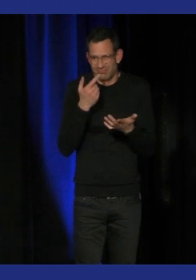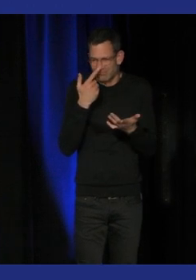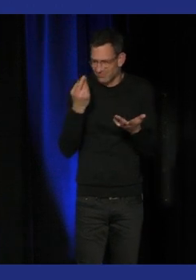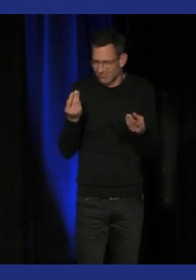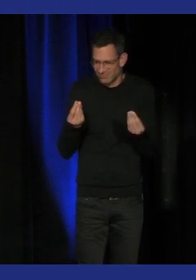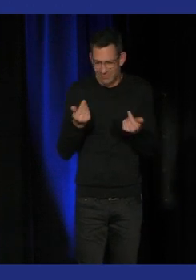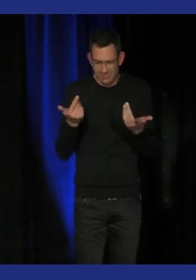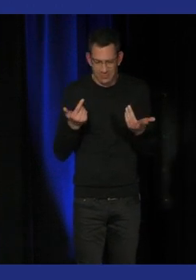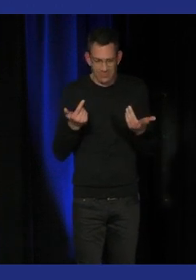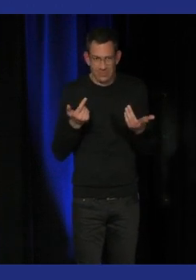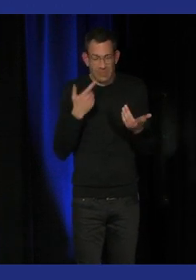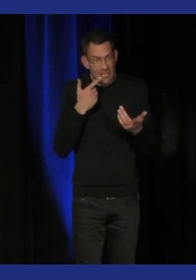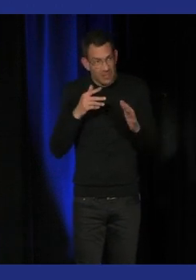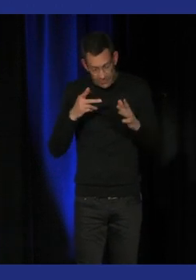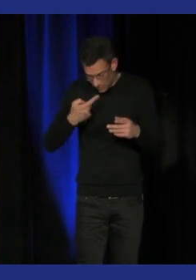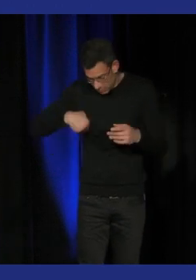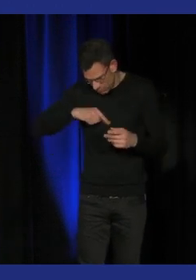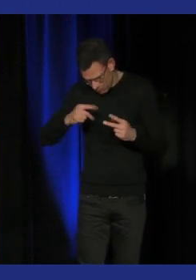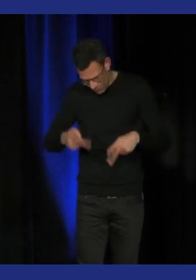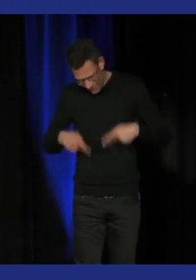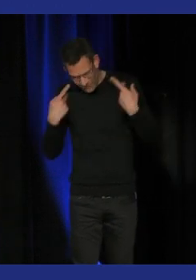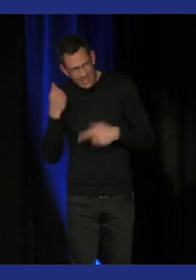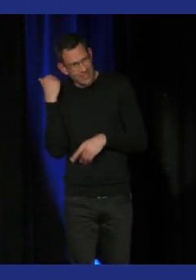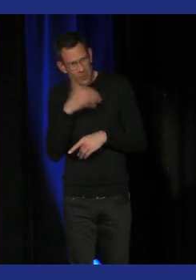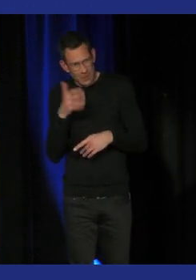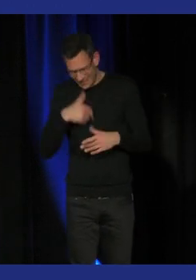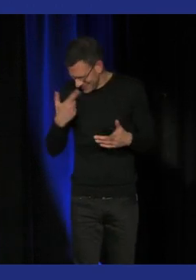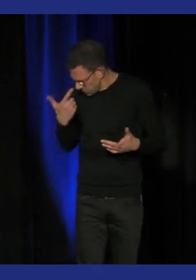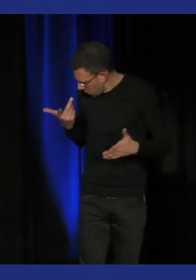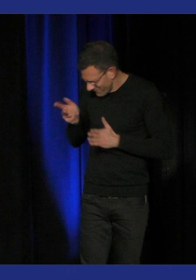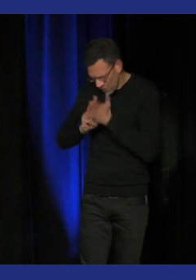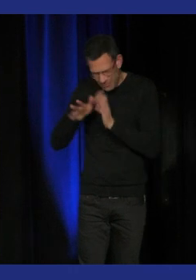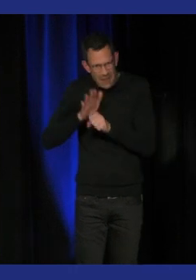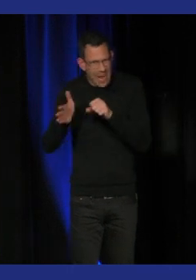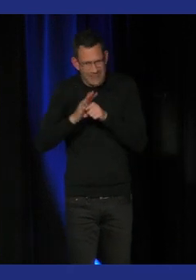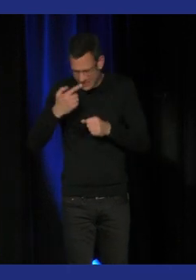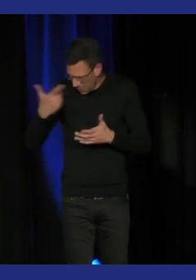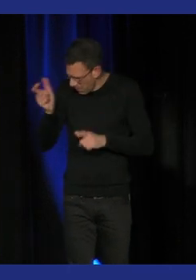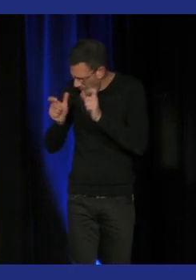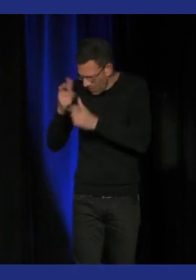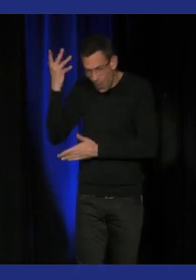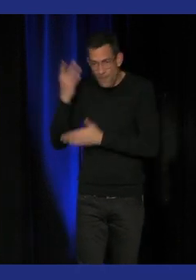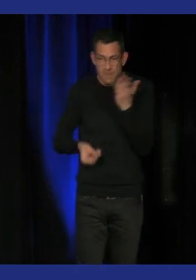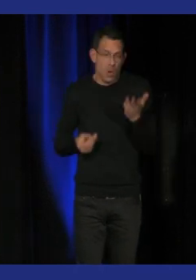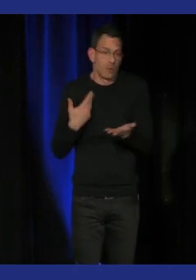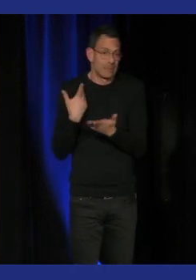pour parler de ce qu'on pouvait vivre au quotidien était insuffisant. En tout cas, moi, je le sentais comme ça. Et c'est ce que m'a confirmé la personne avec